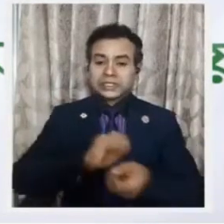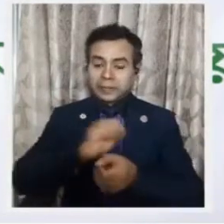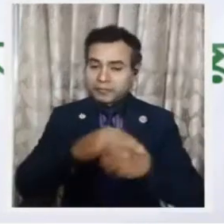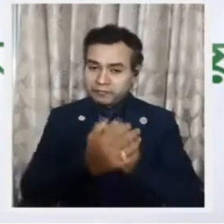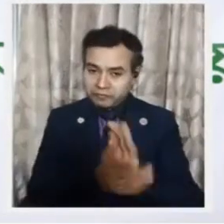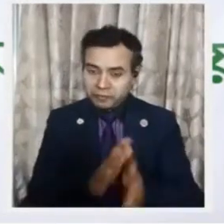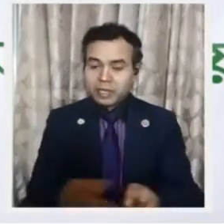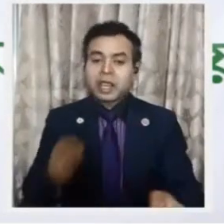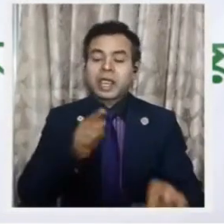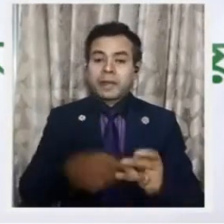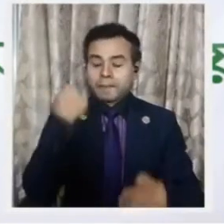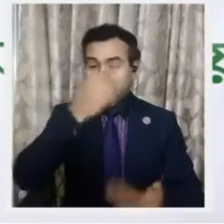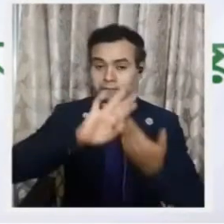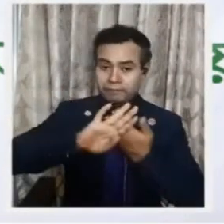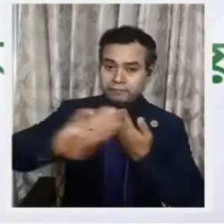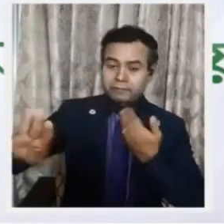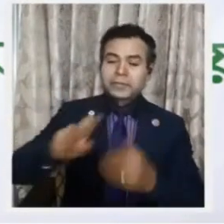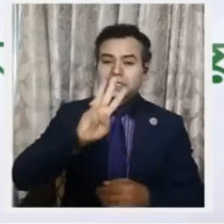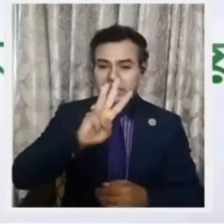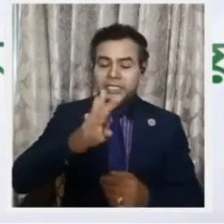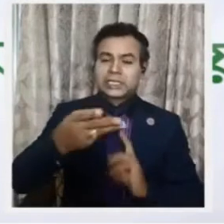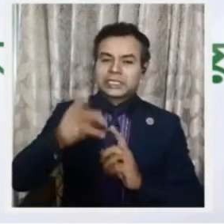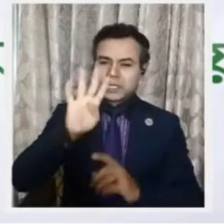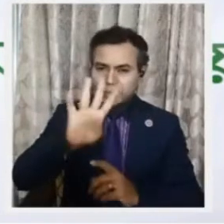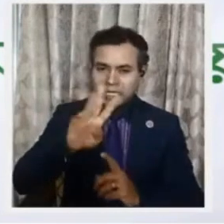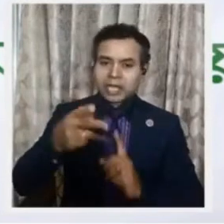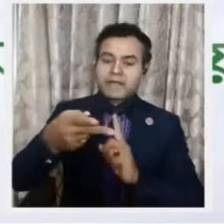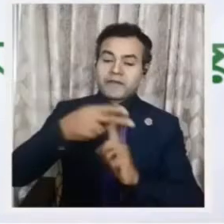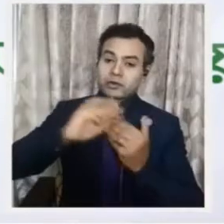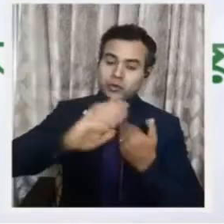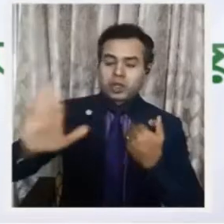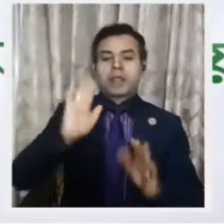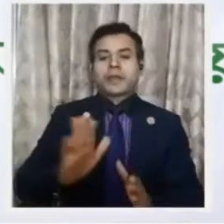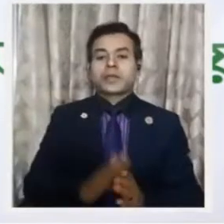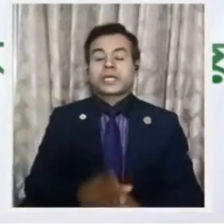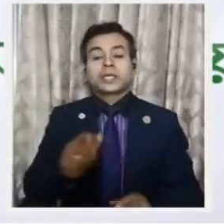যদি আমরা সঠিকভাবে ব্যবহার করি তাহলে নিজেকে সুরক্ষিত রাখতে